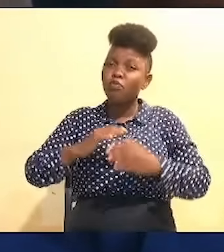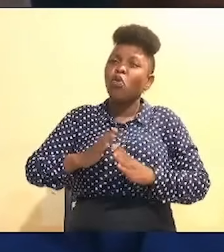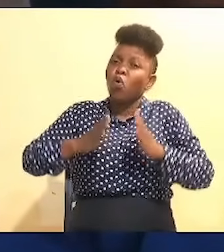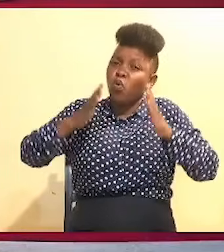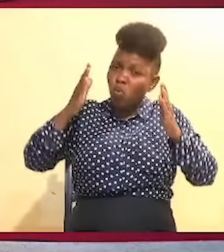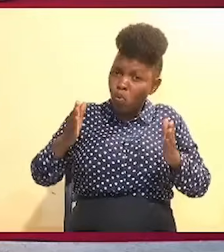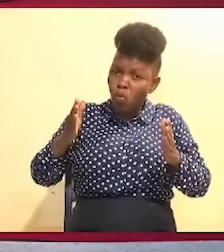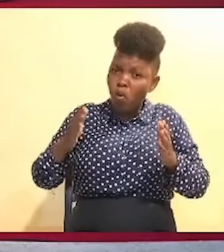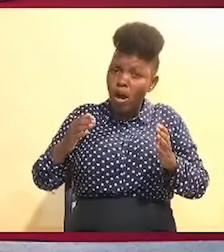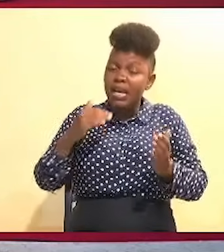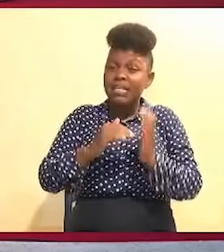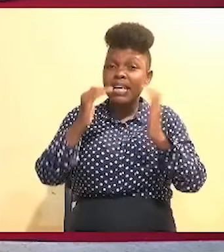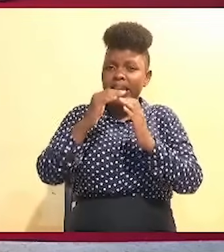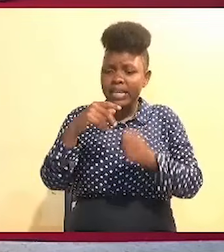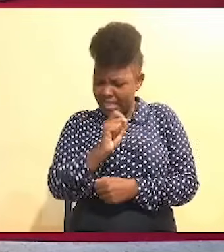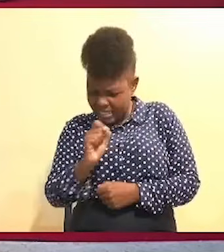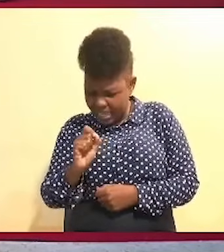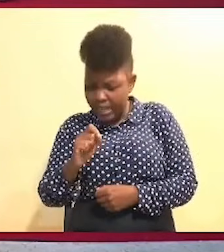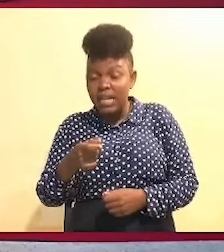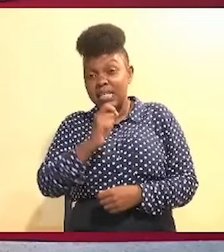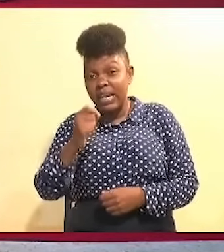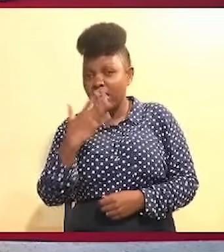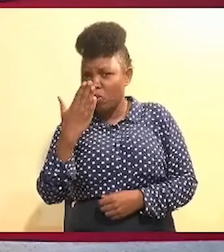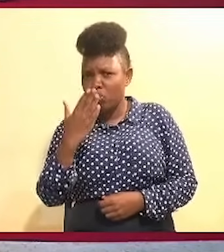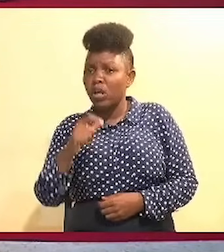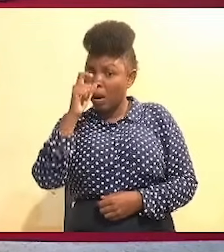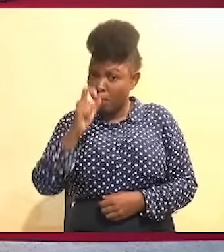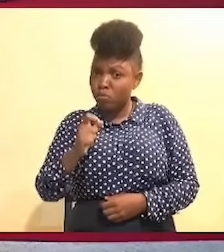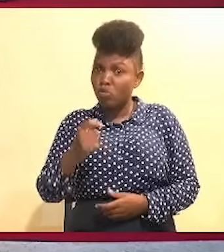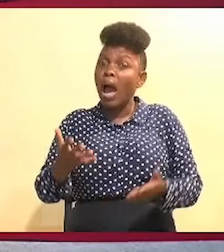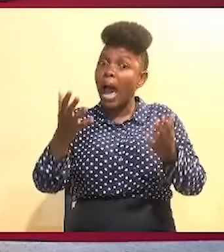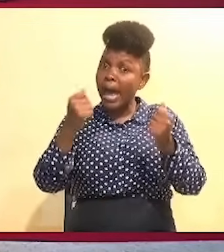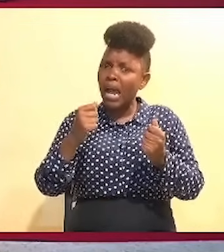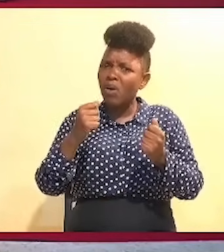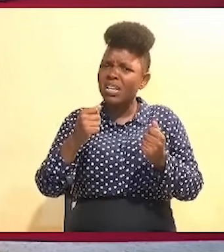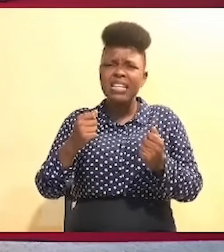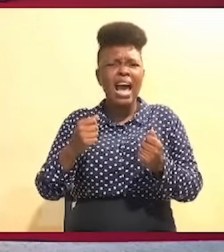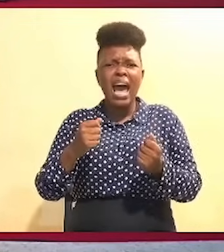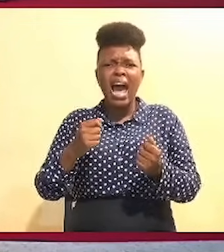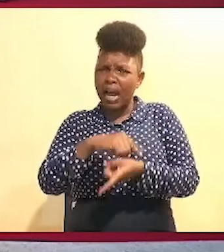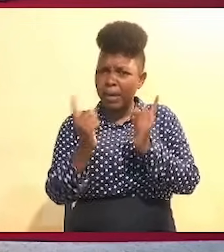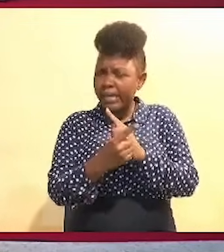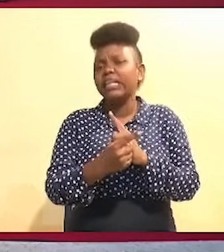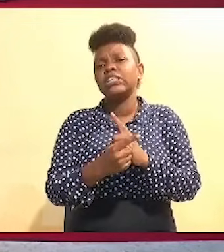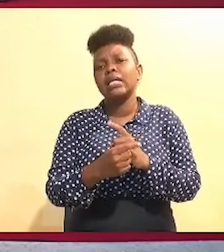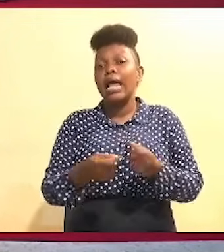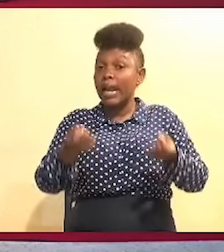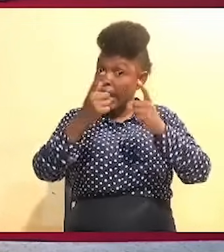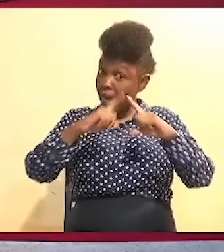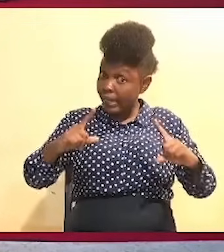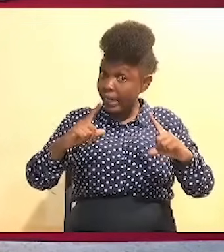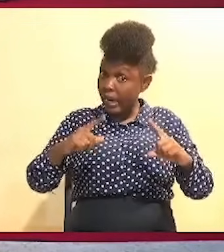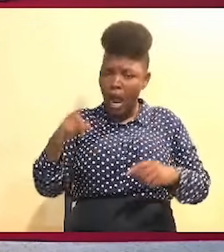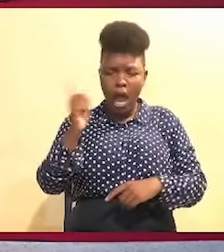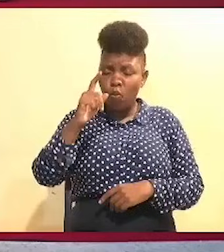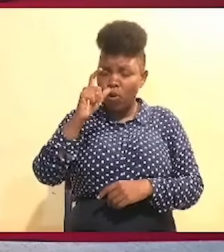mahakama kuliko sahihi. Sahihi ya mkononi mtu anaweza akafoji, mtu anaweza akaiga, akaweza kabisa kabisa, lakini hakuna mtu